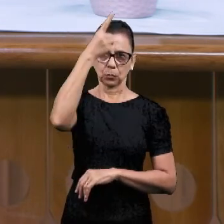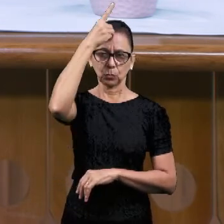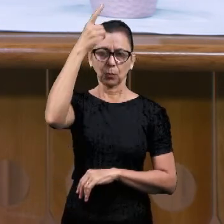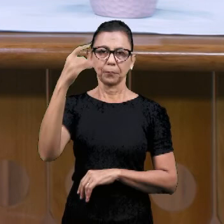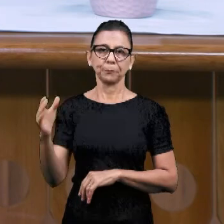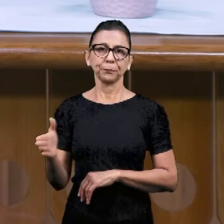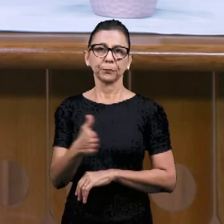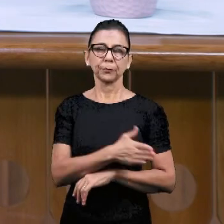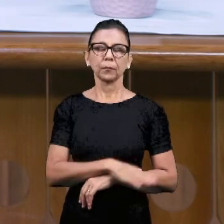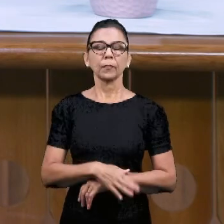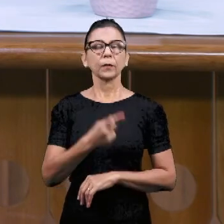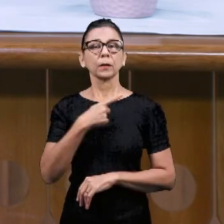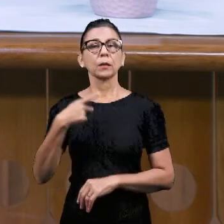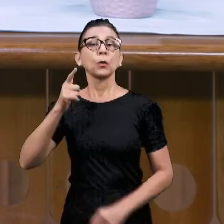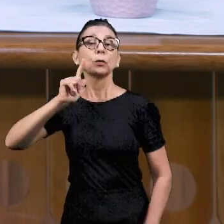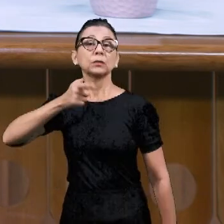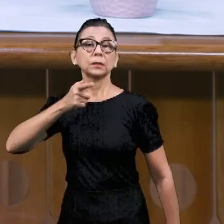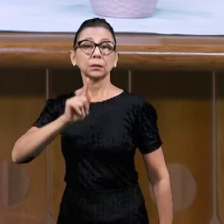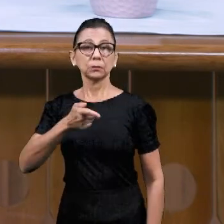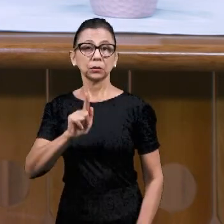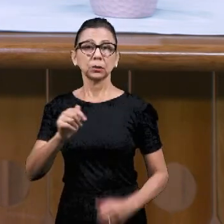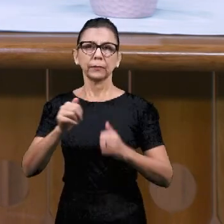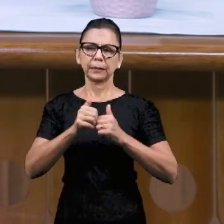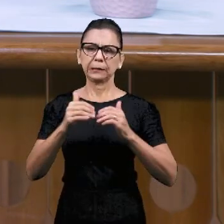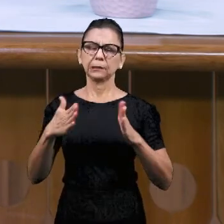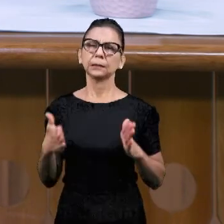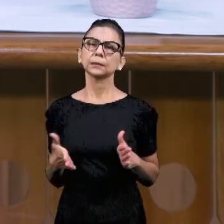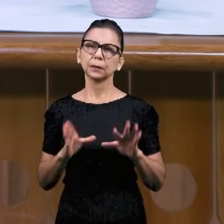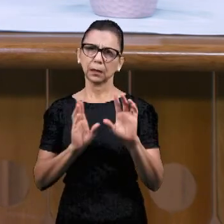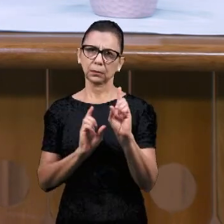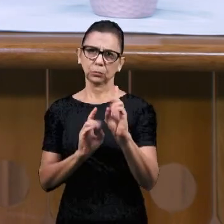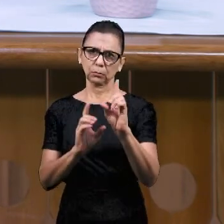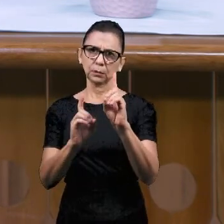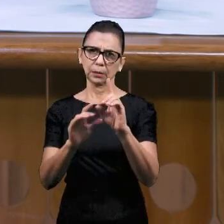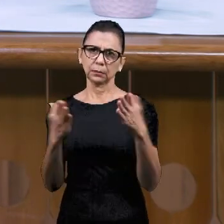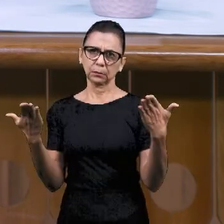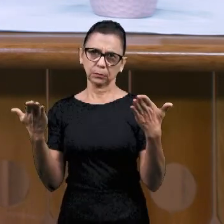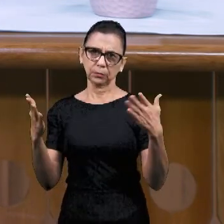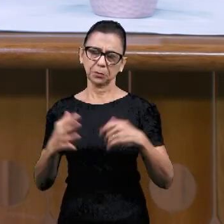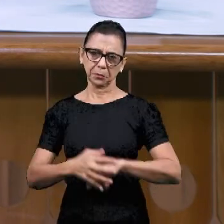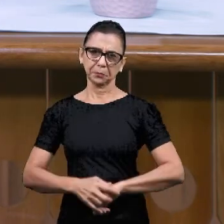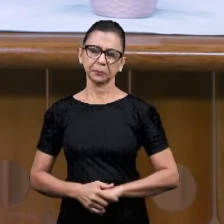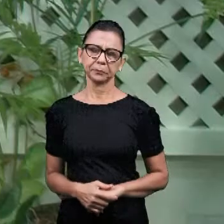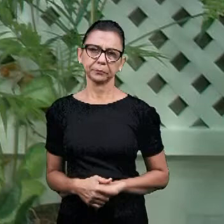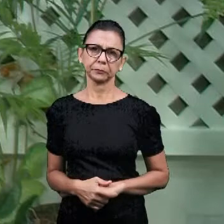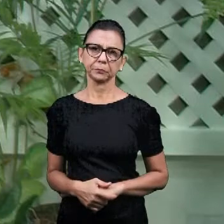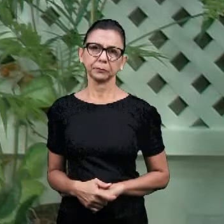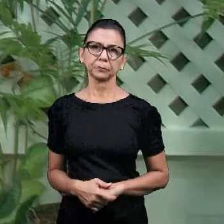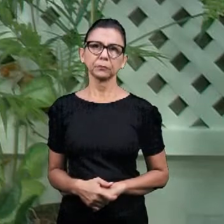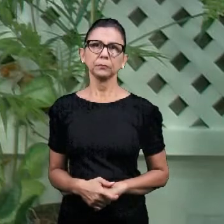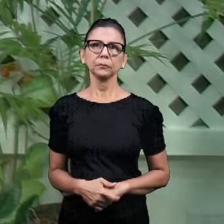Jody Tiguel, qui va commencer l'enseignement doctrinaire ce matin.